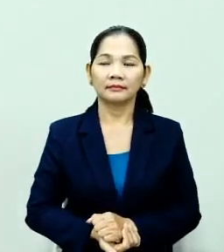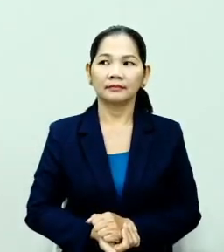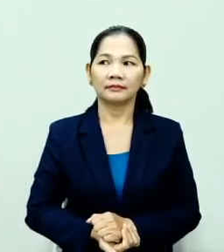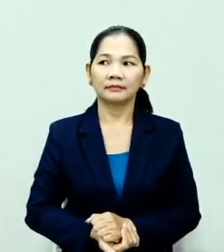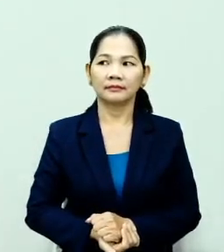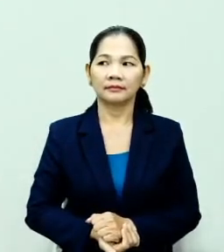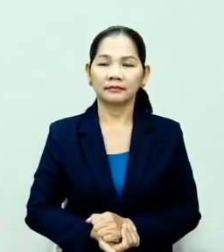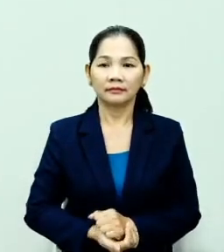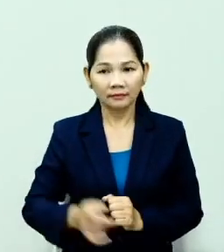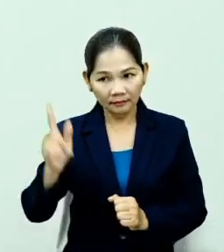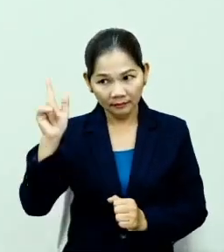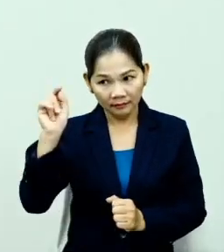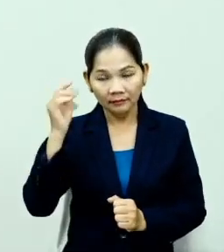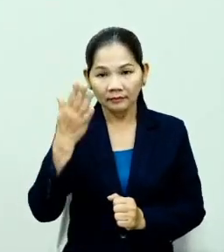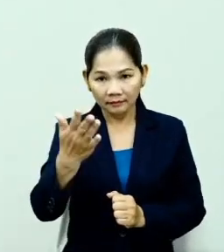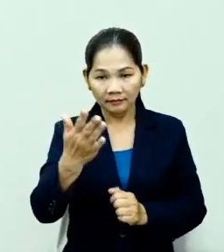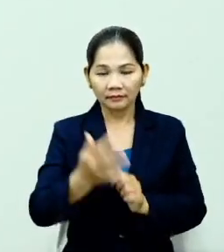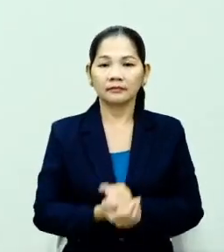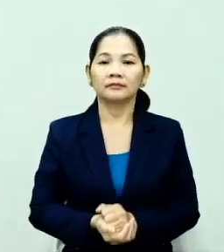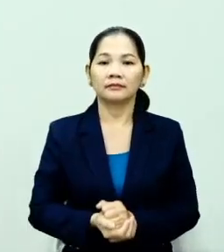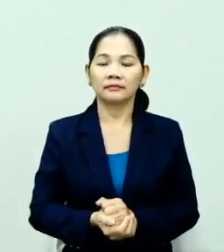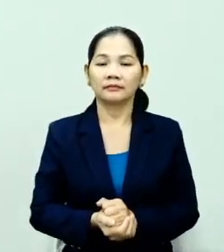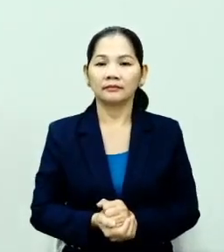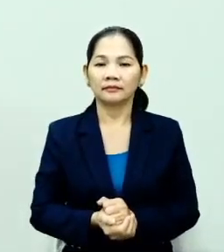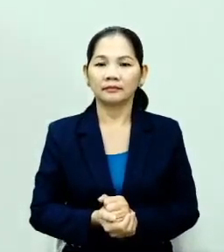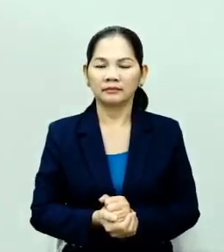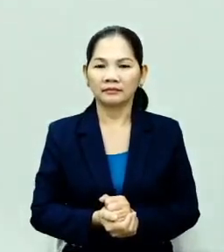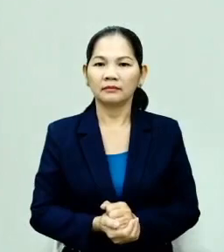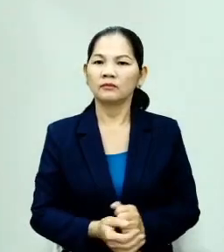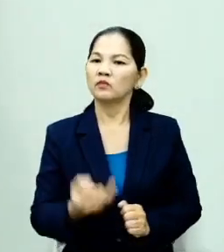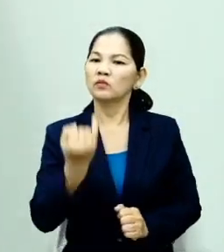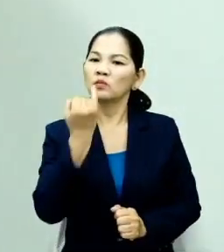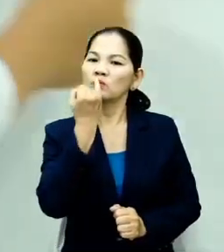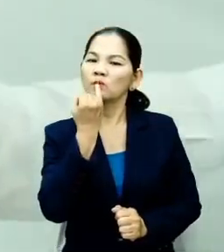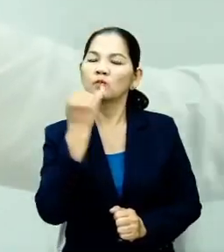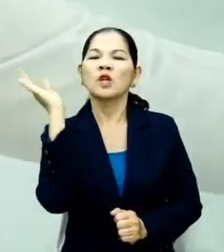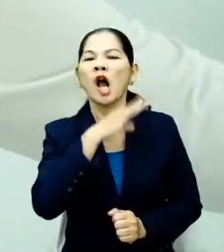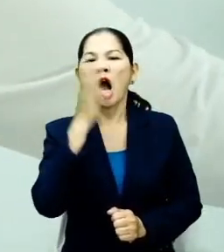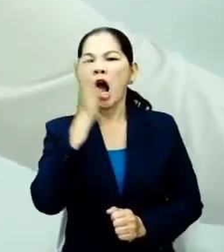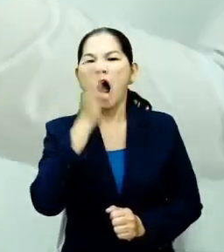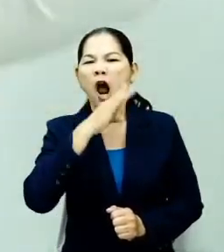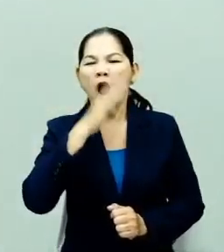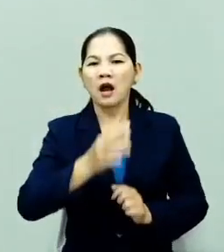Chà, rụp ní cứ chìa rụp. Chà, rụp mặt tê. Chà,